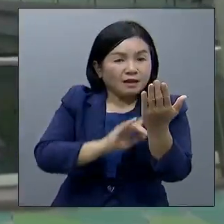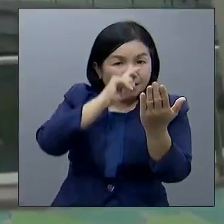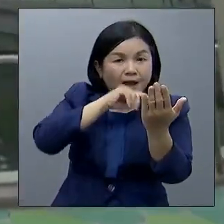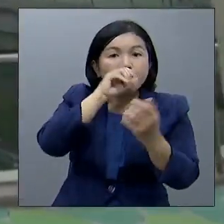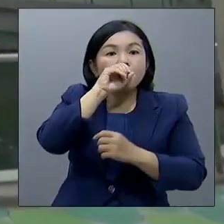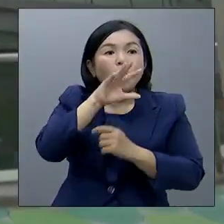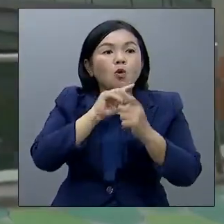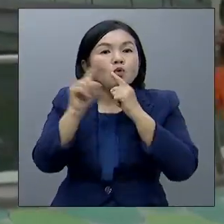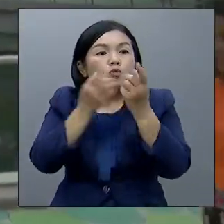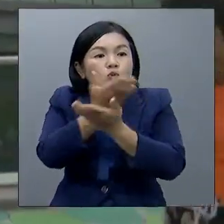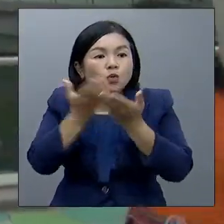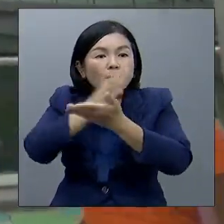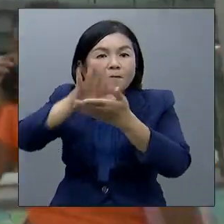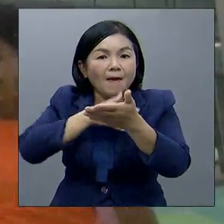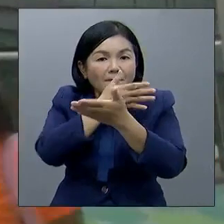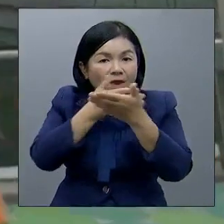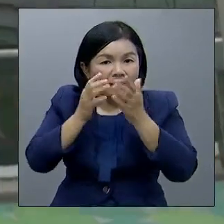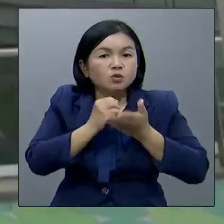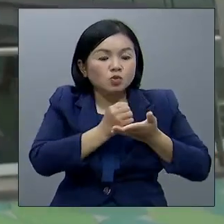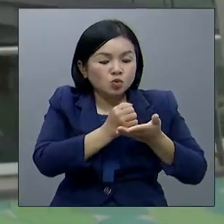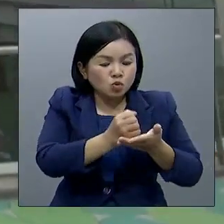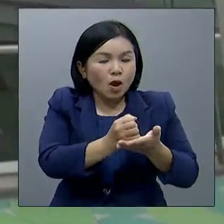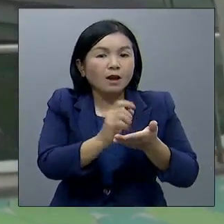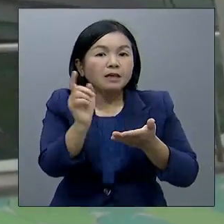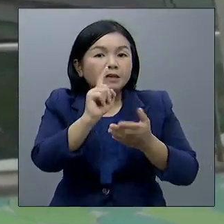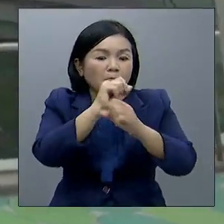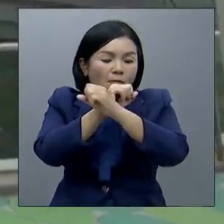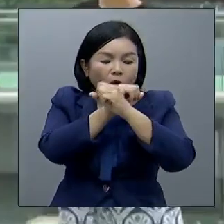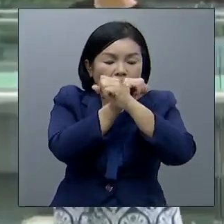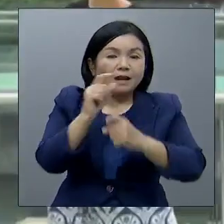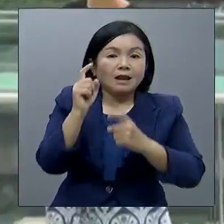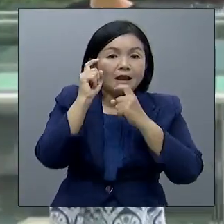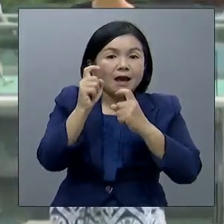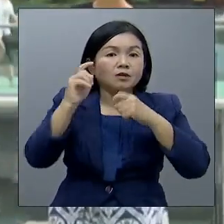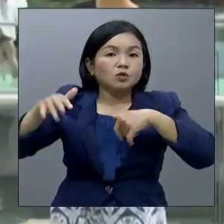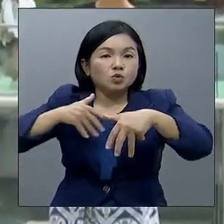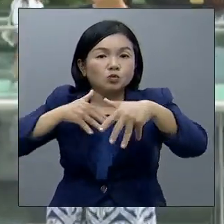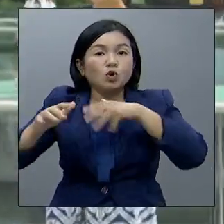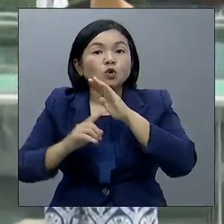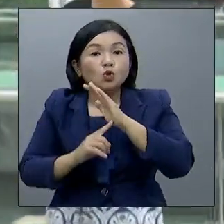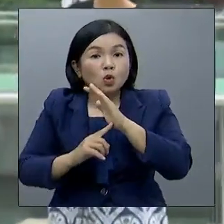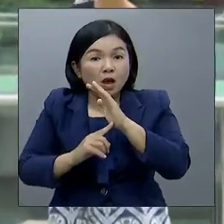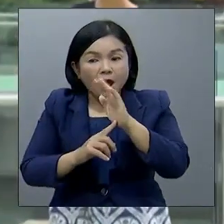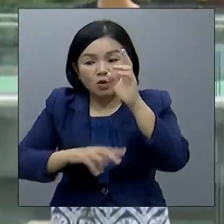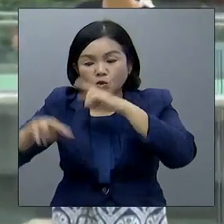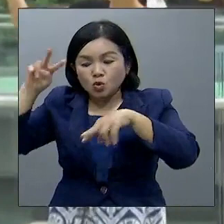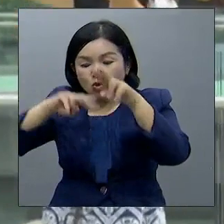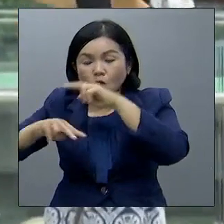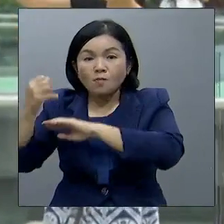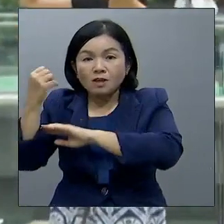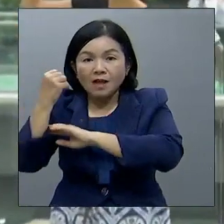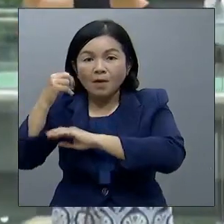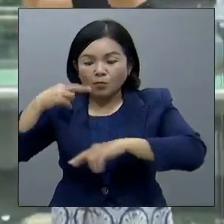การหารือถึง3มาตรการหลักได้แก่การยกระดับความปลอดภัยในทุกพื้นที่เช่นเพิ่มความเข้มงวดของมาตรการตรวจอ